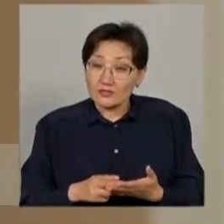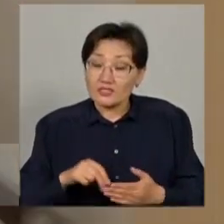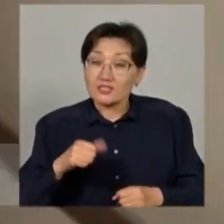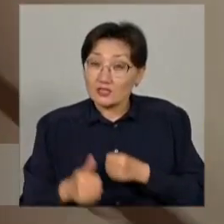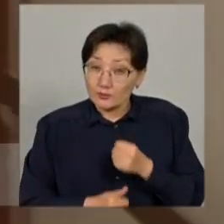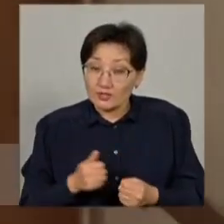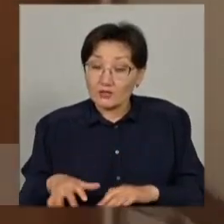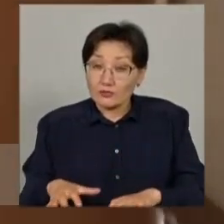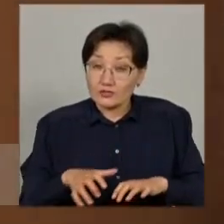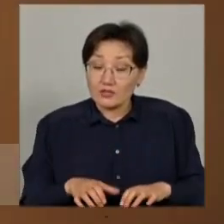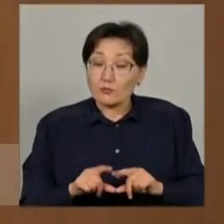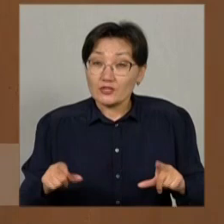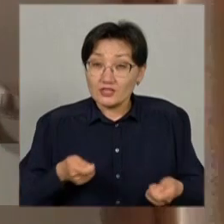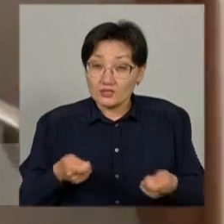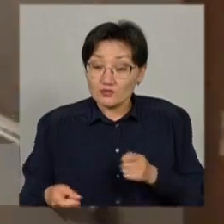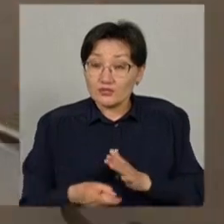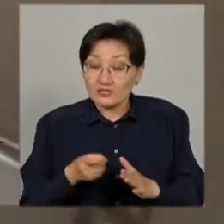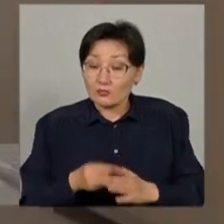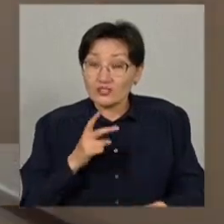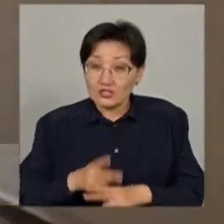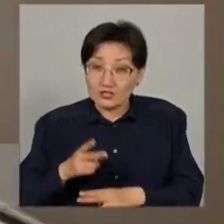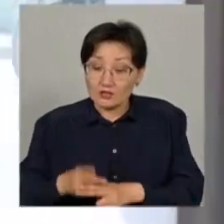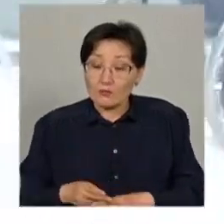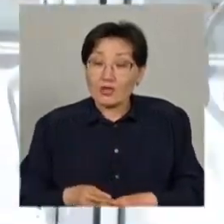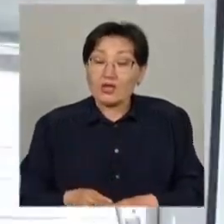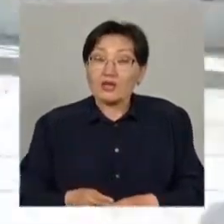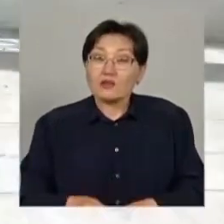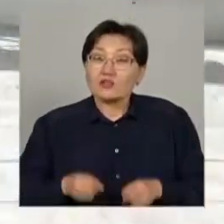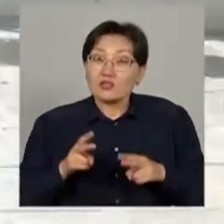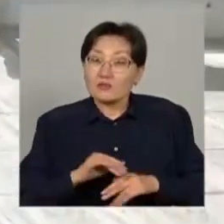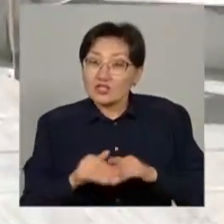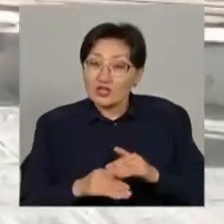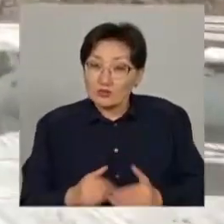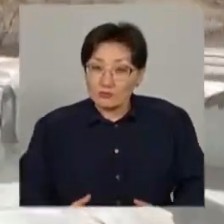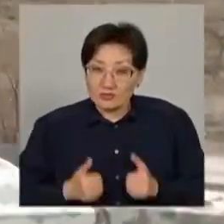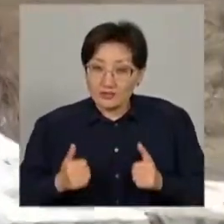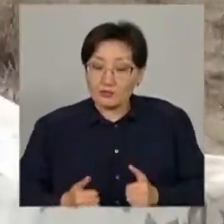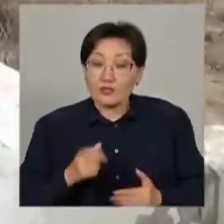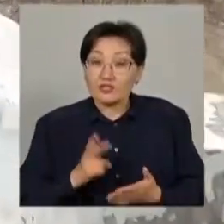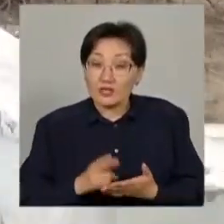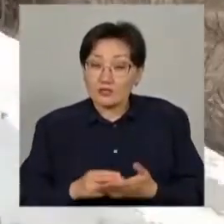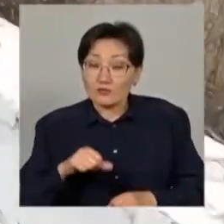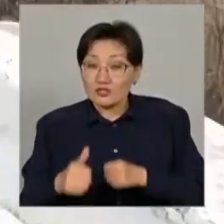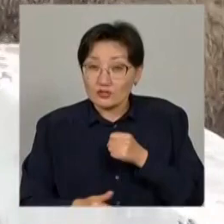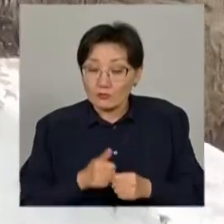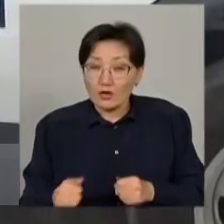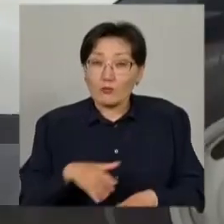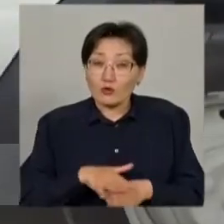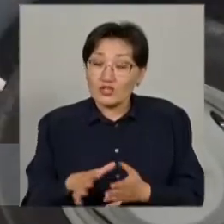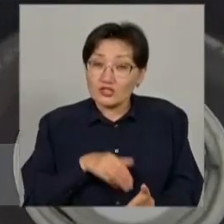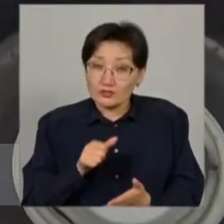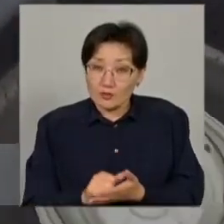тәркіленген. Мекеменің басшысы тергеуге кедергі келтіріп, қылмысын жасыруға тырысқан екен. Тіпті айғақ болатын заттар жойып